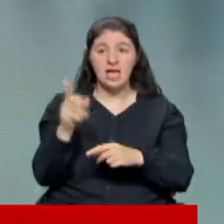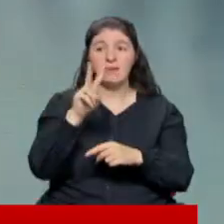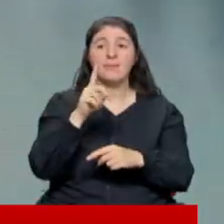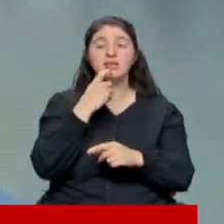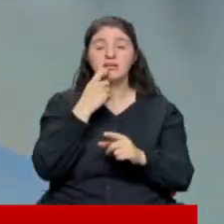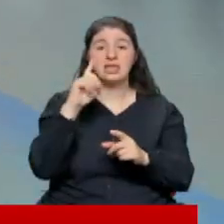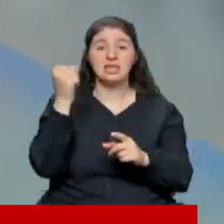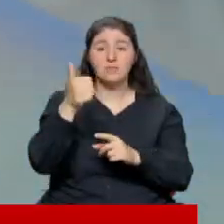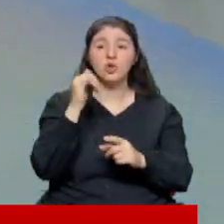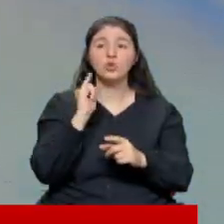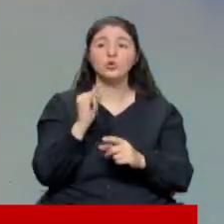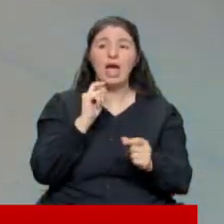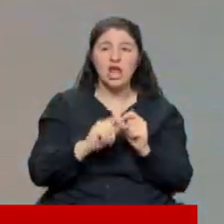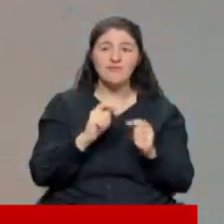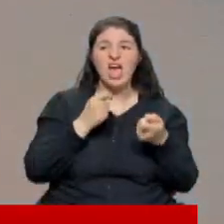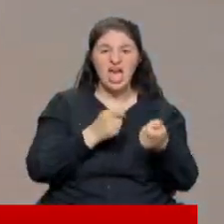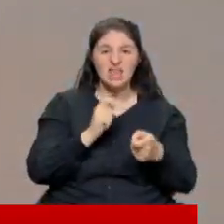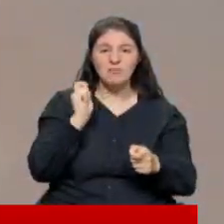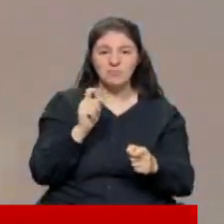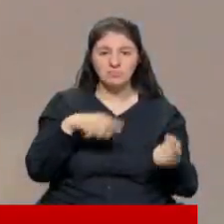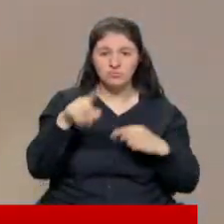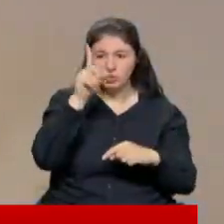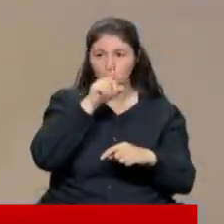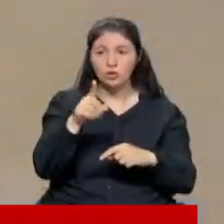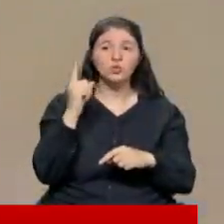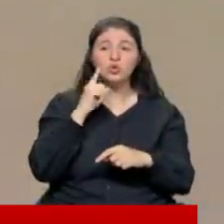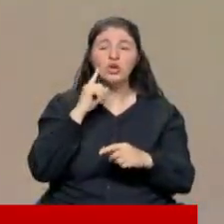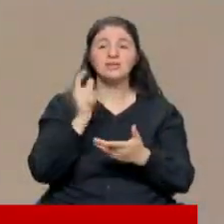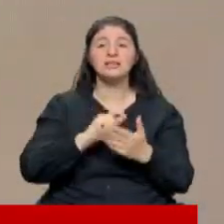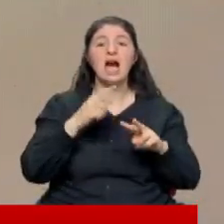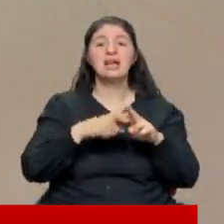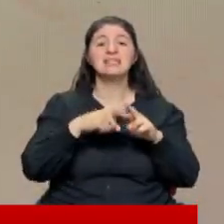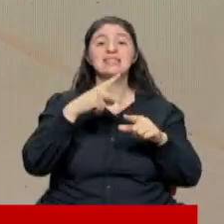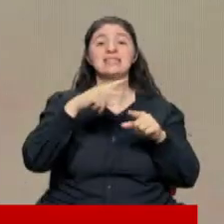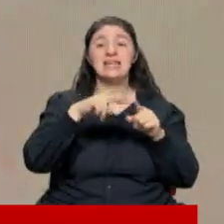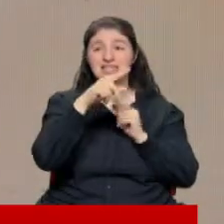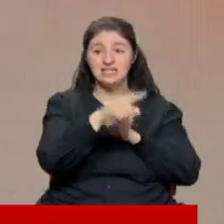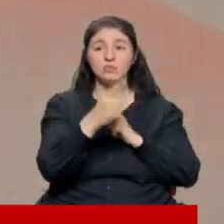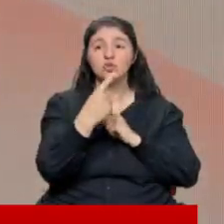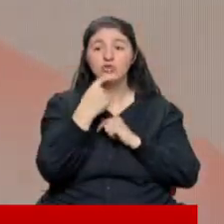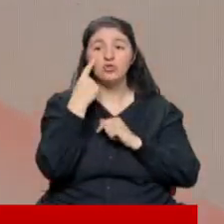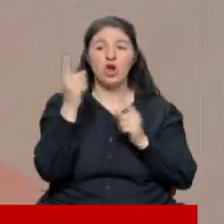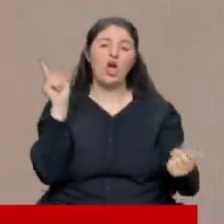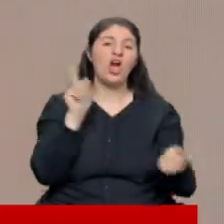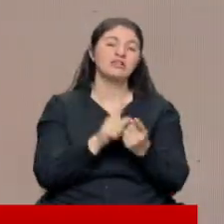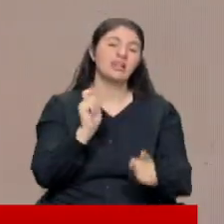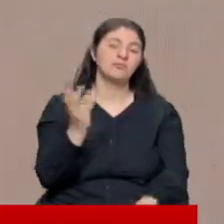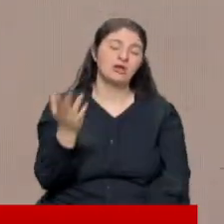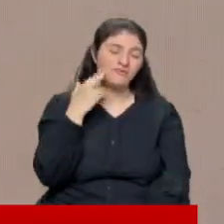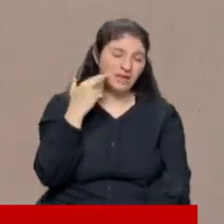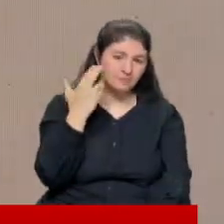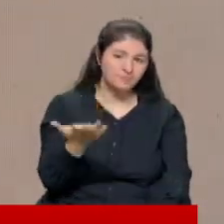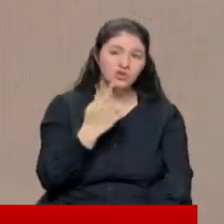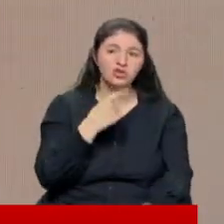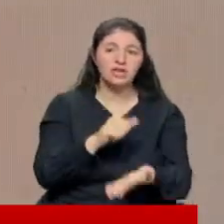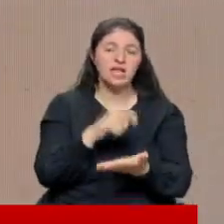yıllık iktidarın kötü ekonomi ve eğitim uygulamalarını ünlü yazar Aziz Nesin'in bu sözleri üzerinden özetlemiş efendim. Sözcü